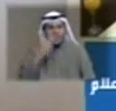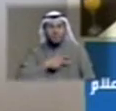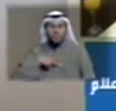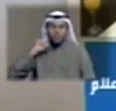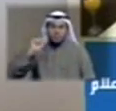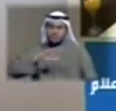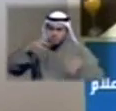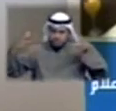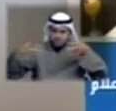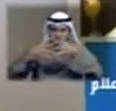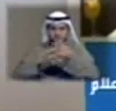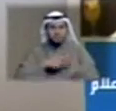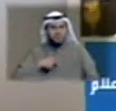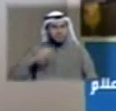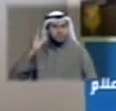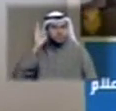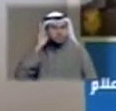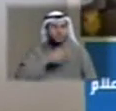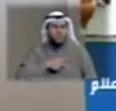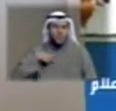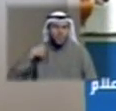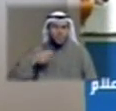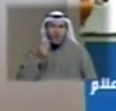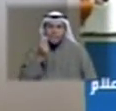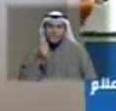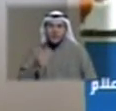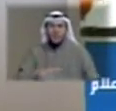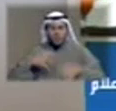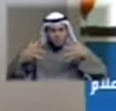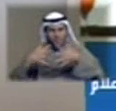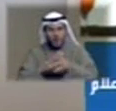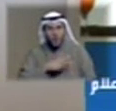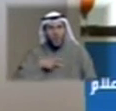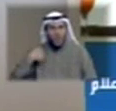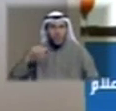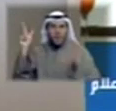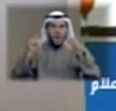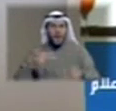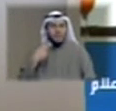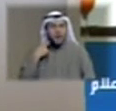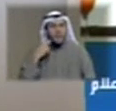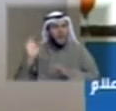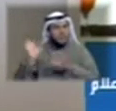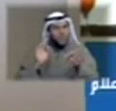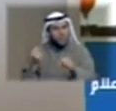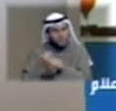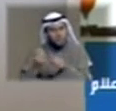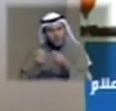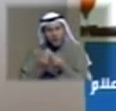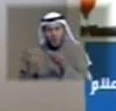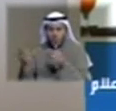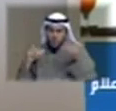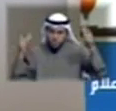الشؤون ووزارة الأوقاف ووزارة المالية إضافة إلى وزارة الإعلام والأمان العام للتخطيط. لا